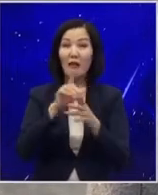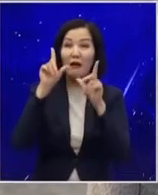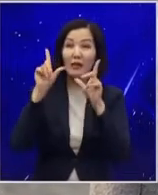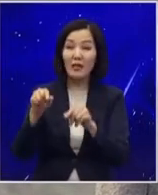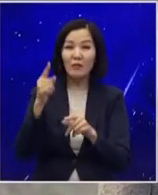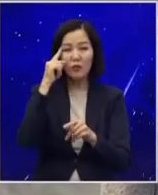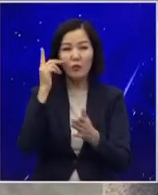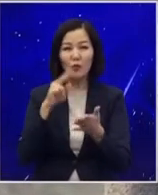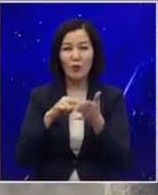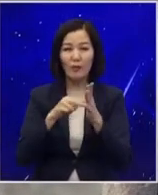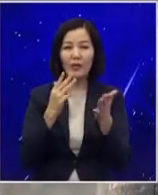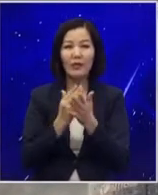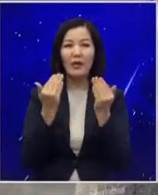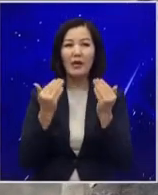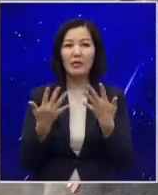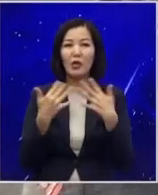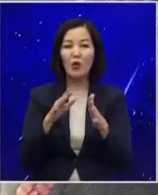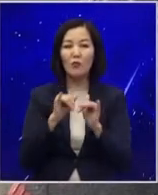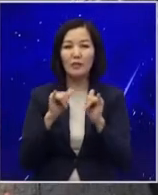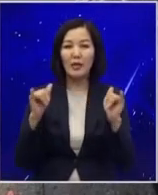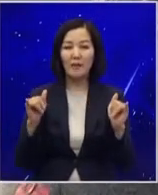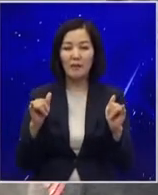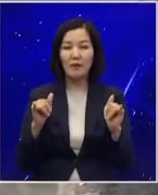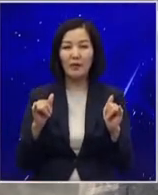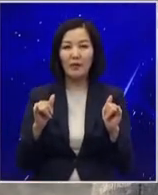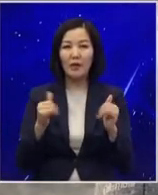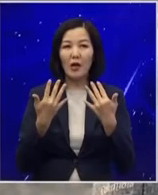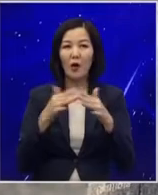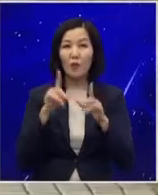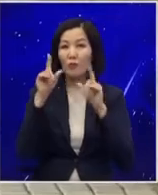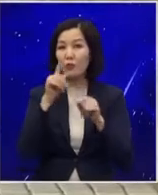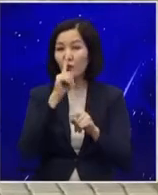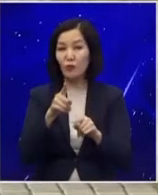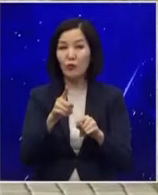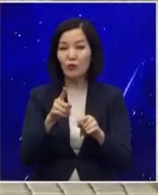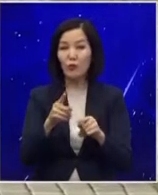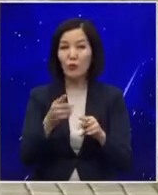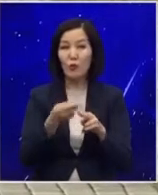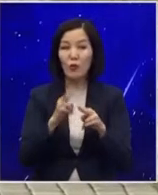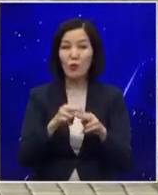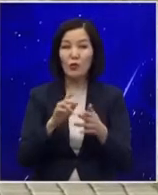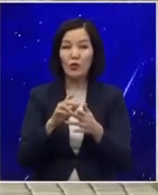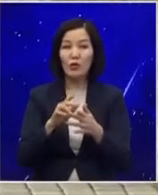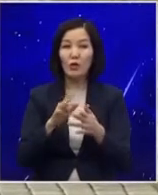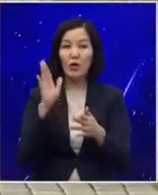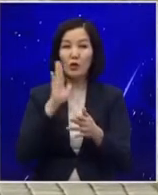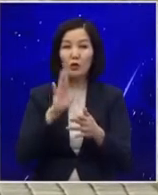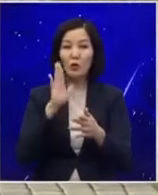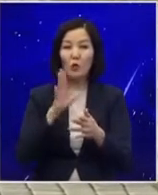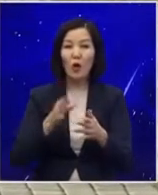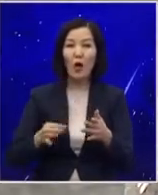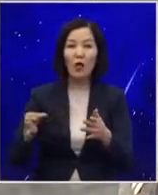ба деп ойлайтымыз. Қазір ауылымыз көркейіп қазір. Ауылымыздан кеткіміз келмейді. Осы Алакөліміздің арқасында көркейіп дамып